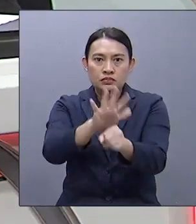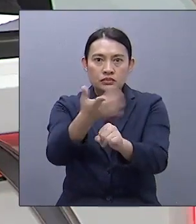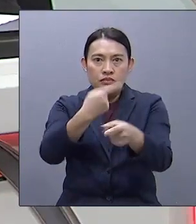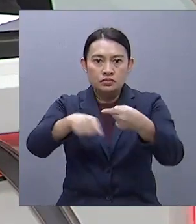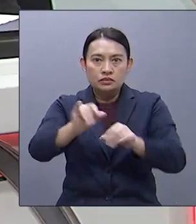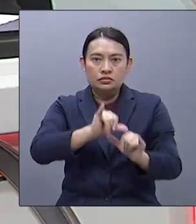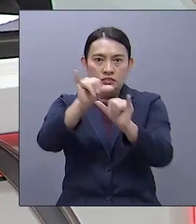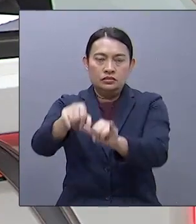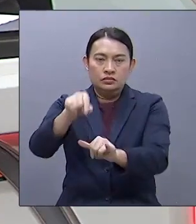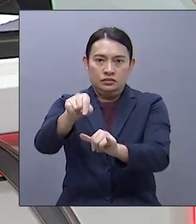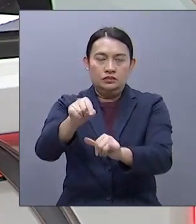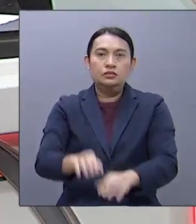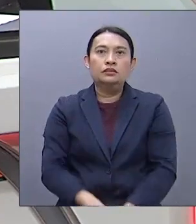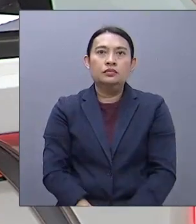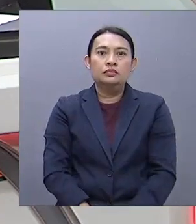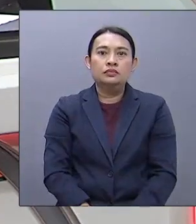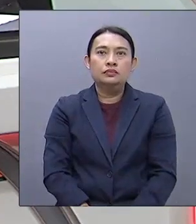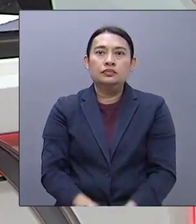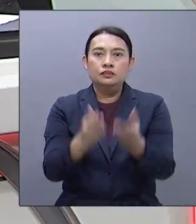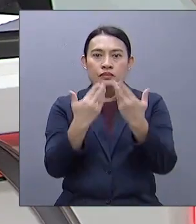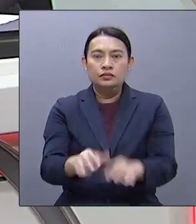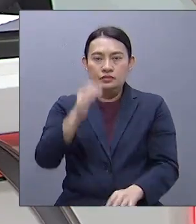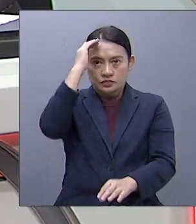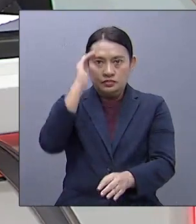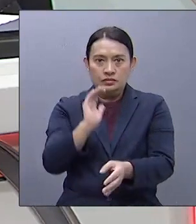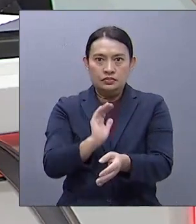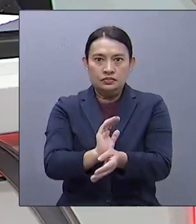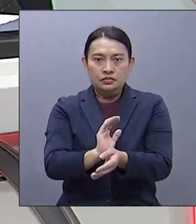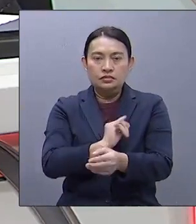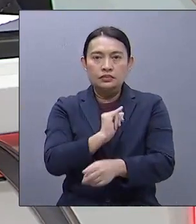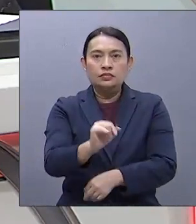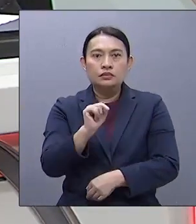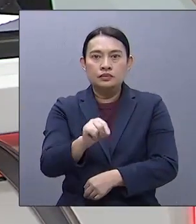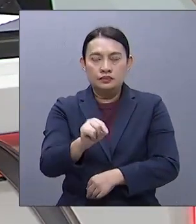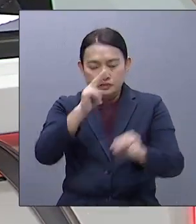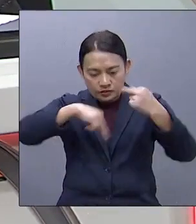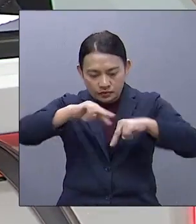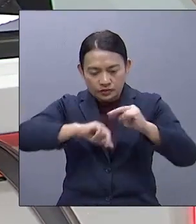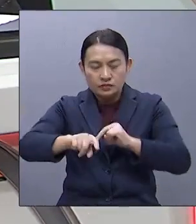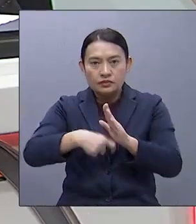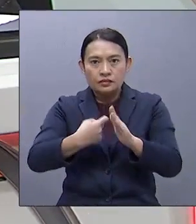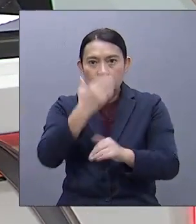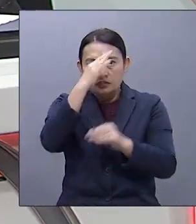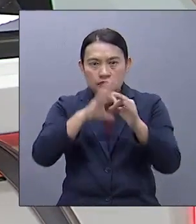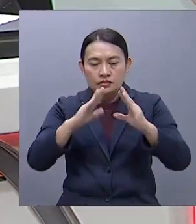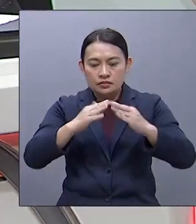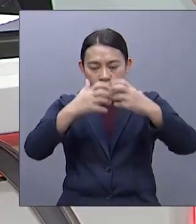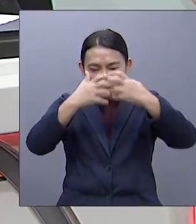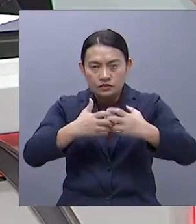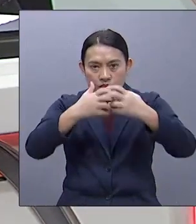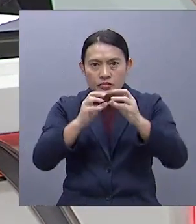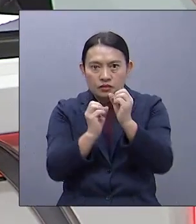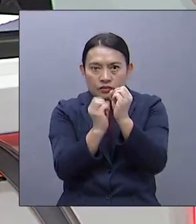ในที่ปลอดภัยได้นะคะส่วนตำรวจก็ลงพื้นที่ไปตรวจสอบสาเหตุที่ทำให้โรงงานพลุระเบิดใน